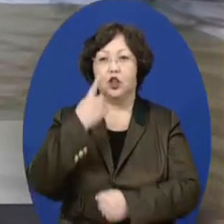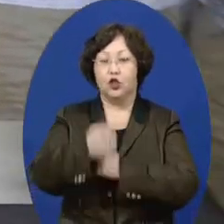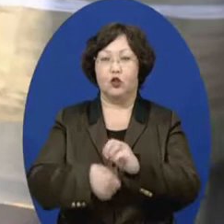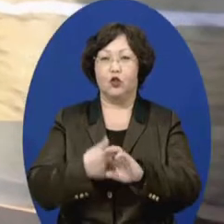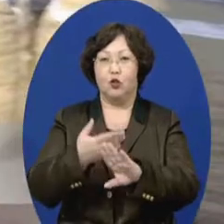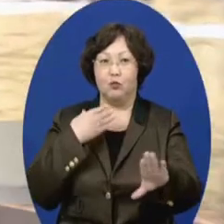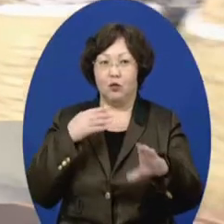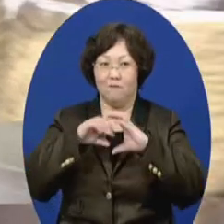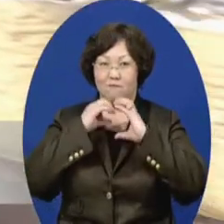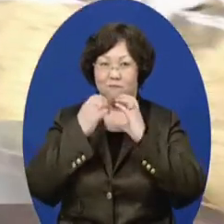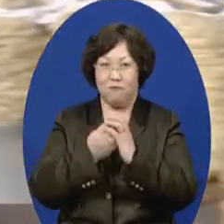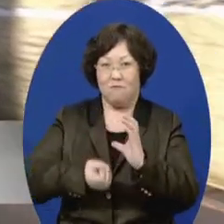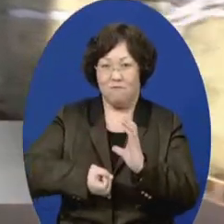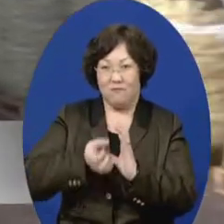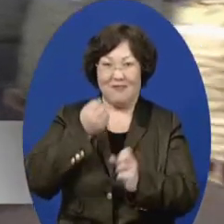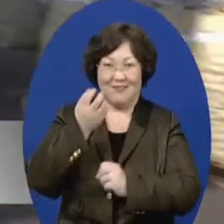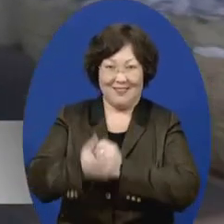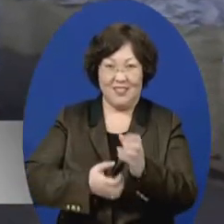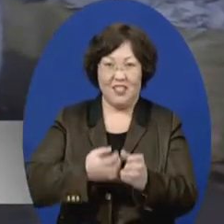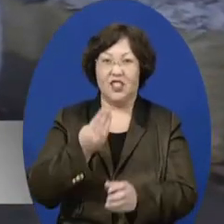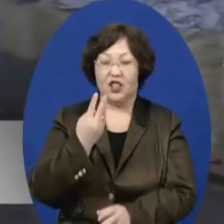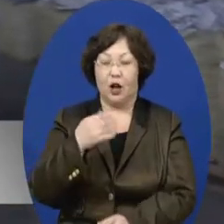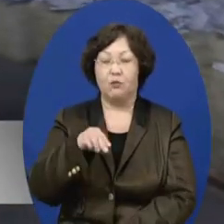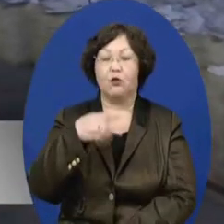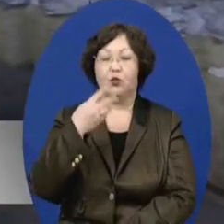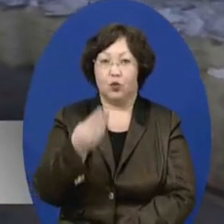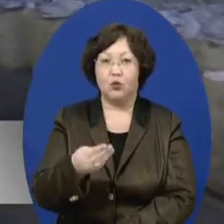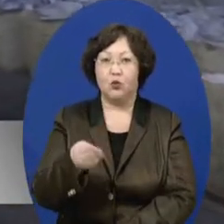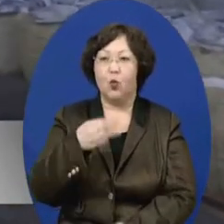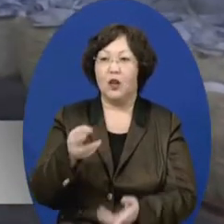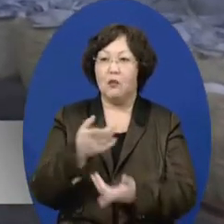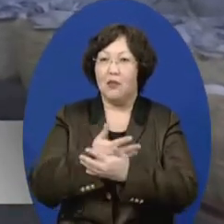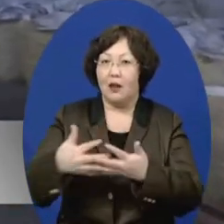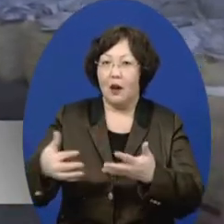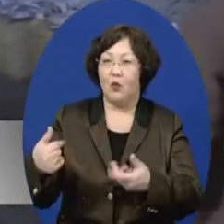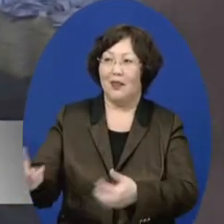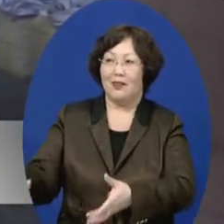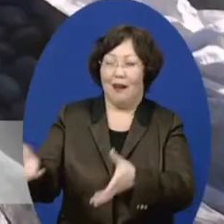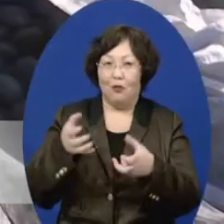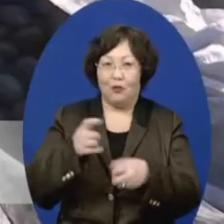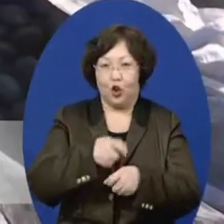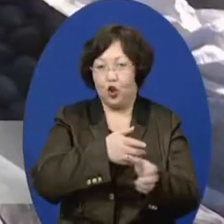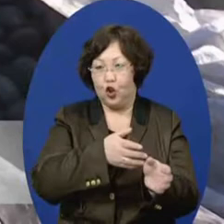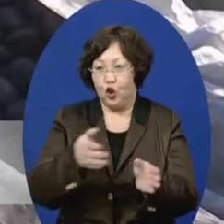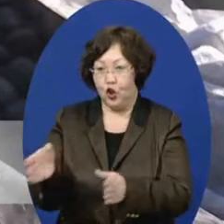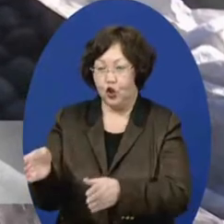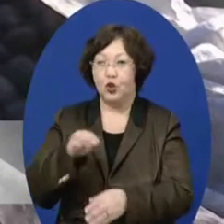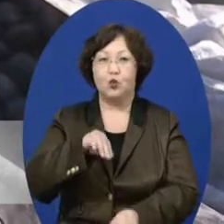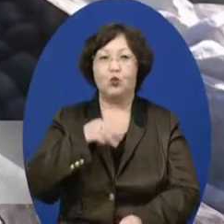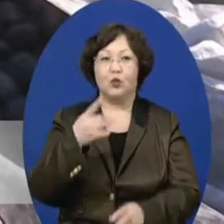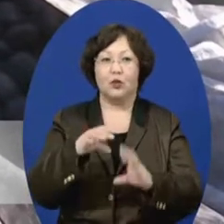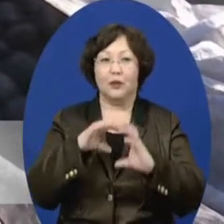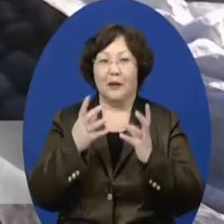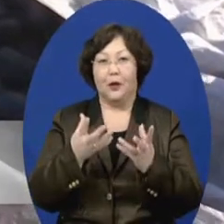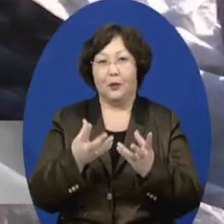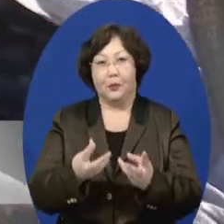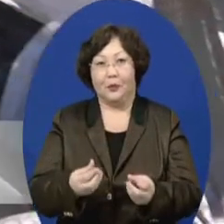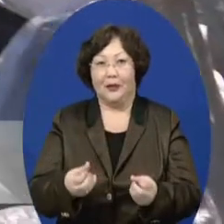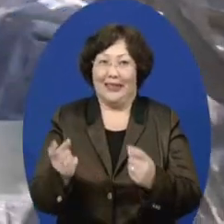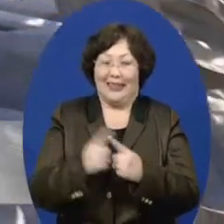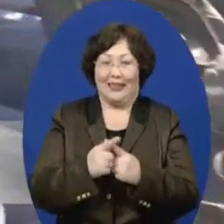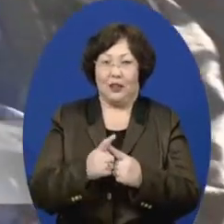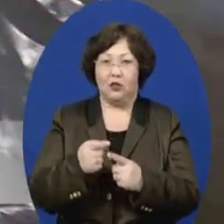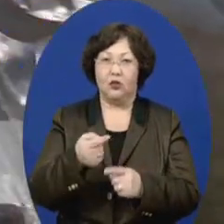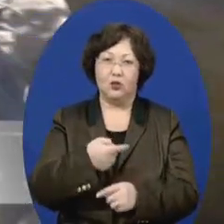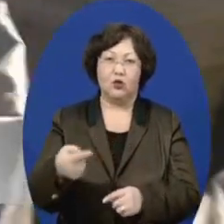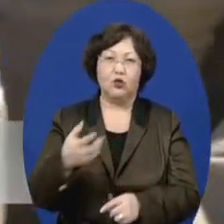Өнгөрсөн онд шахмал түлшний түүхий эдийн татан авалт оройтсон нь түлшний хатаалхад нөлөөлсөн гэх дүгнэлт гарсныг салбарын сайд ярьлаа.